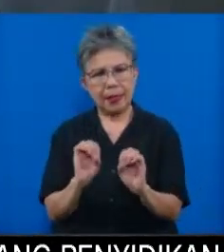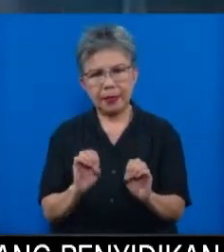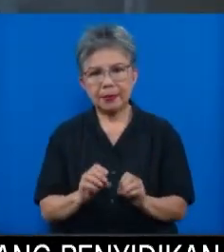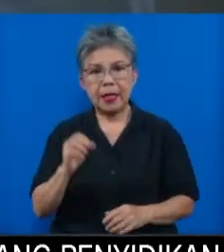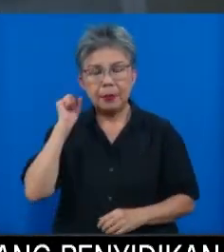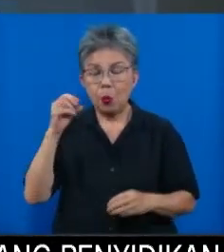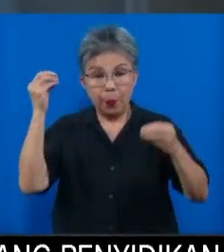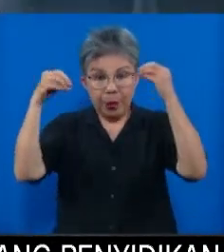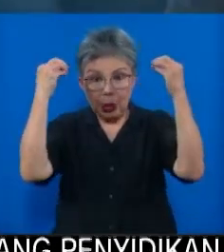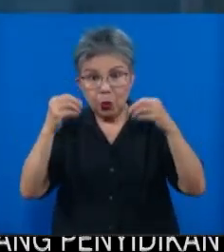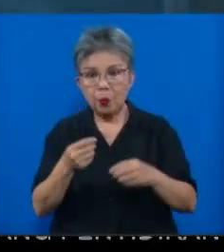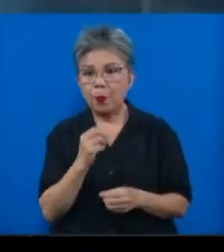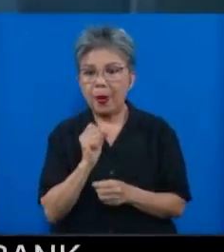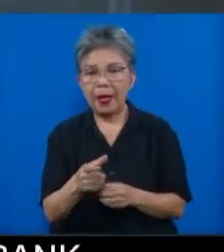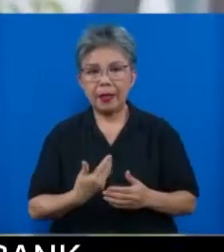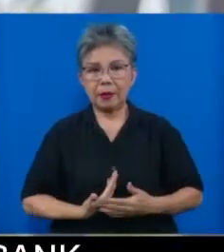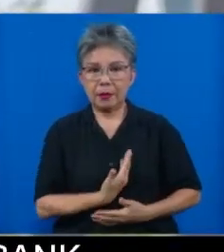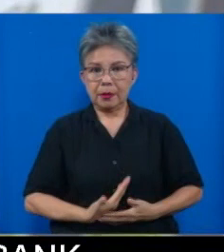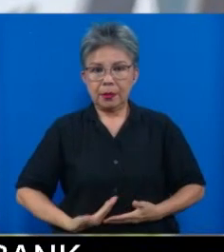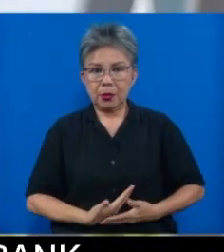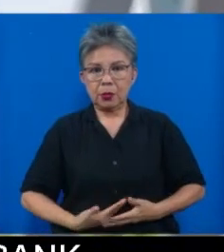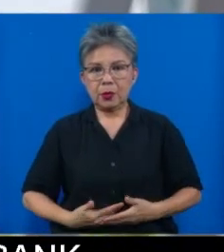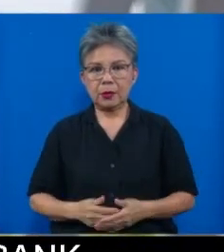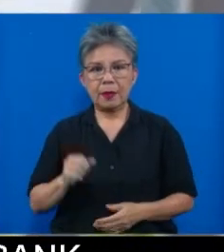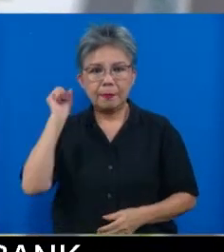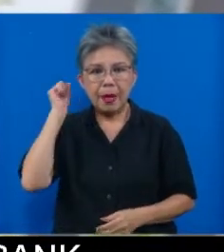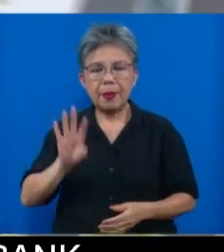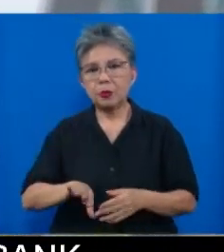ibu kebingungan mencari biaya untuk operasi anaknya, terlebih sang ayah